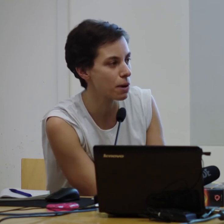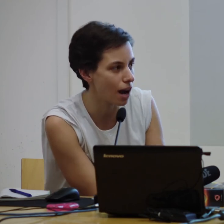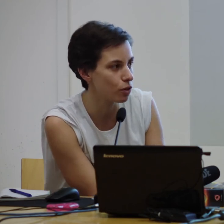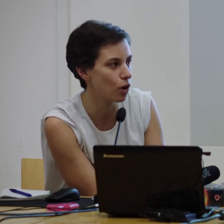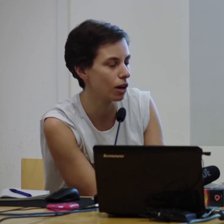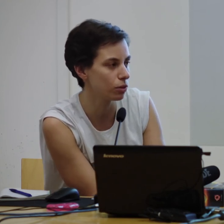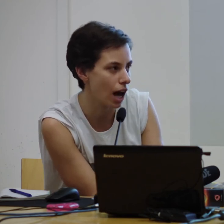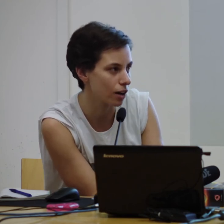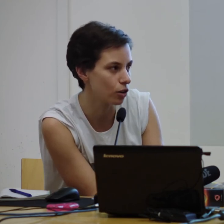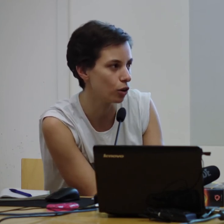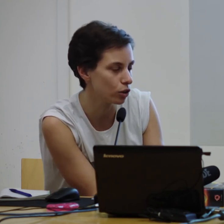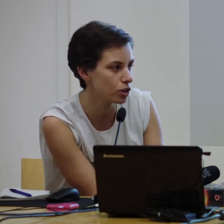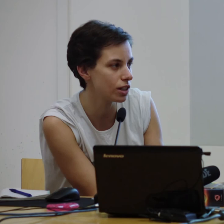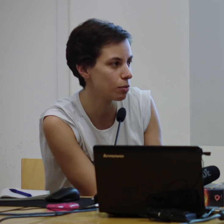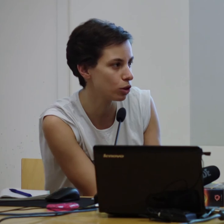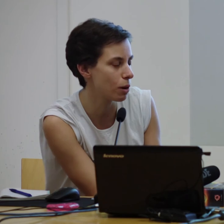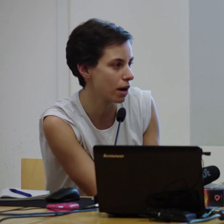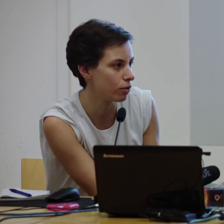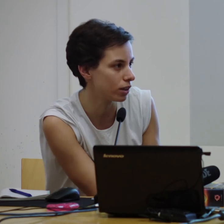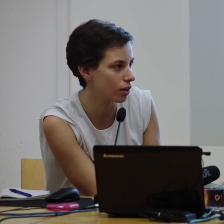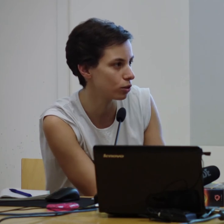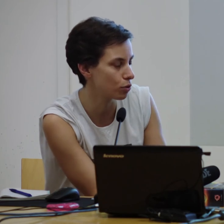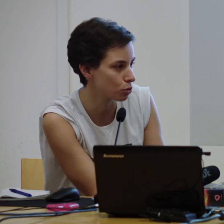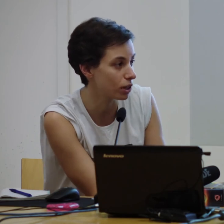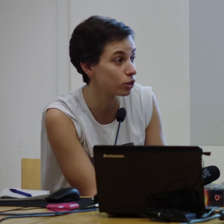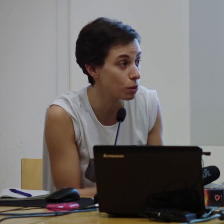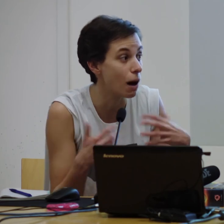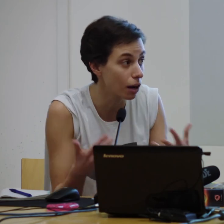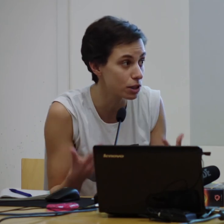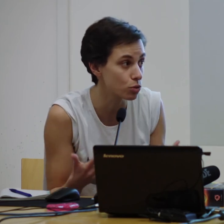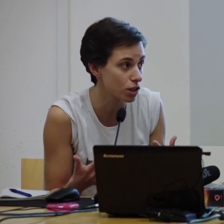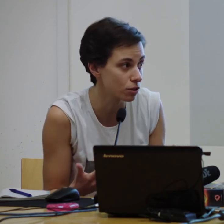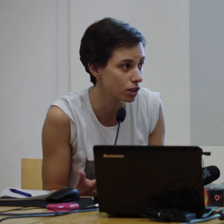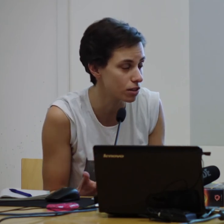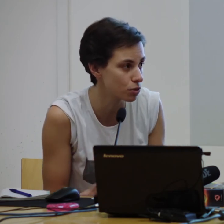má právo alebo nárok hodnotiť, alebo kto má právo a nárok do toho vstúpať a kto by